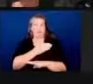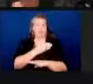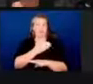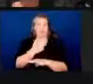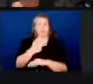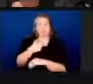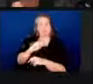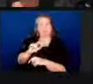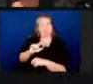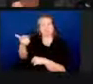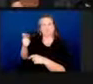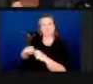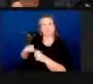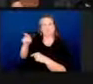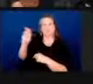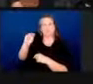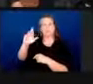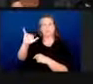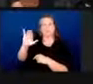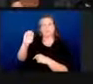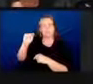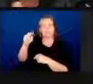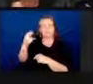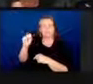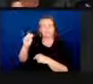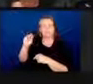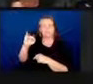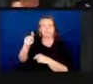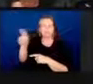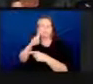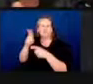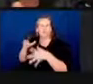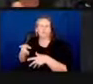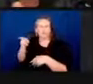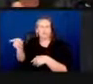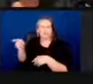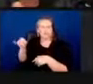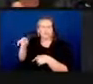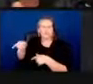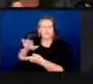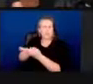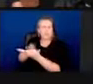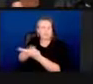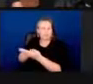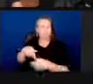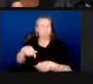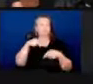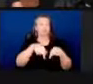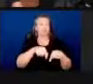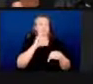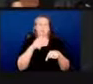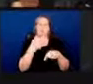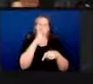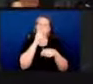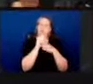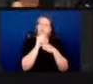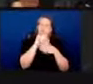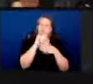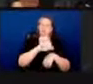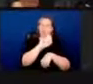أن أتحدث عليه قبل أن أعطي للسيدة ماريا سميث أن أتحدث عن القادة في هذا العمل. هذا العمل لما